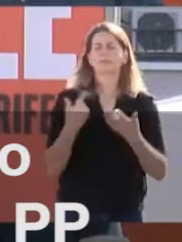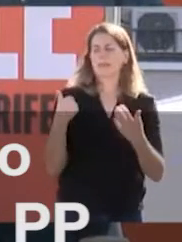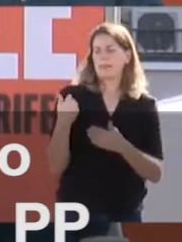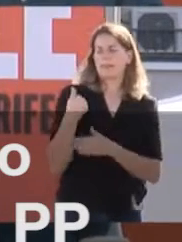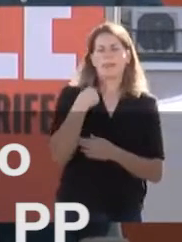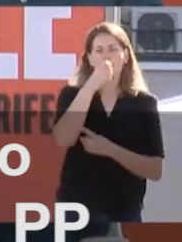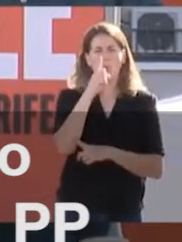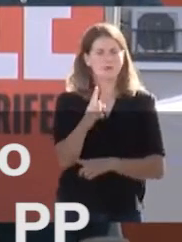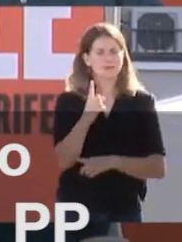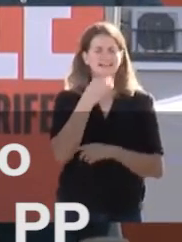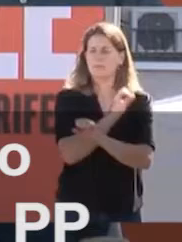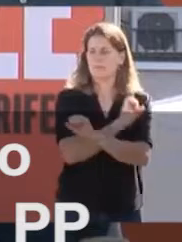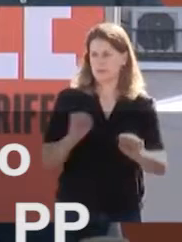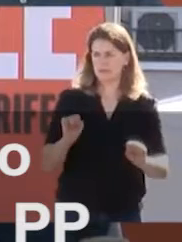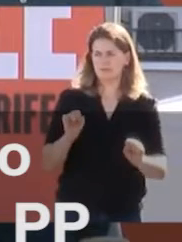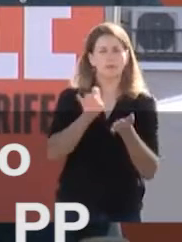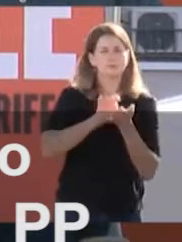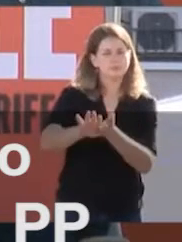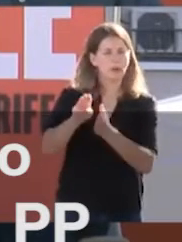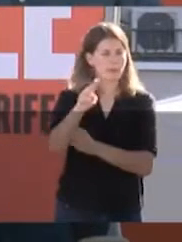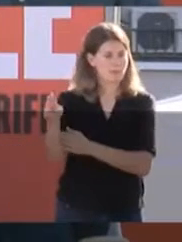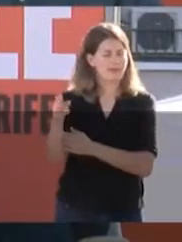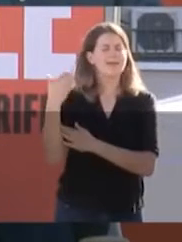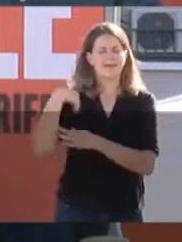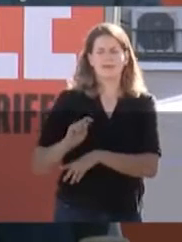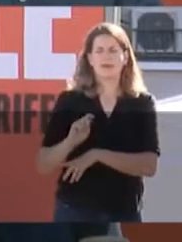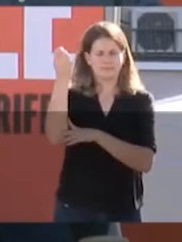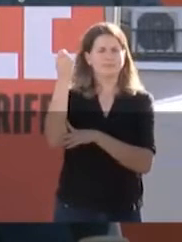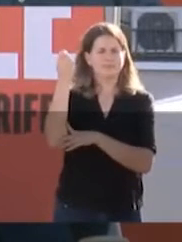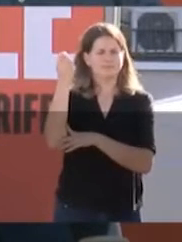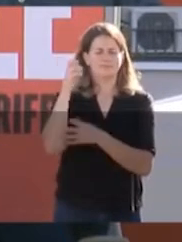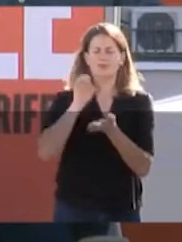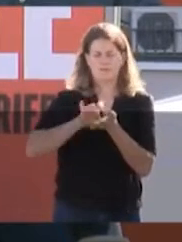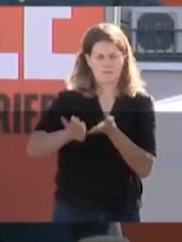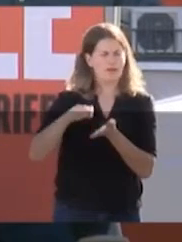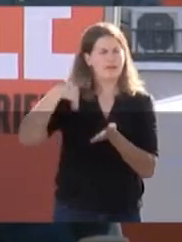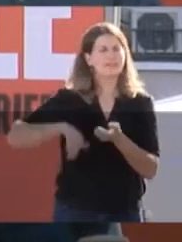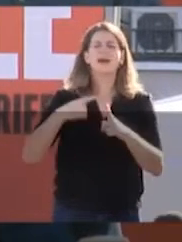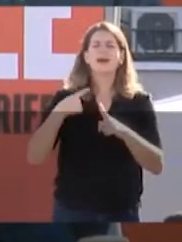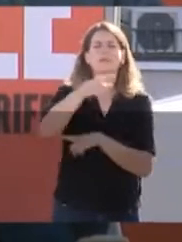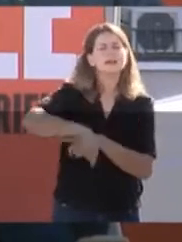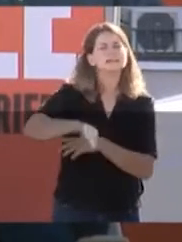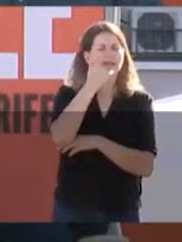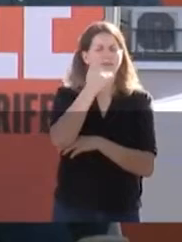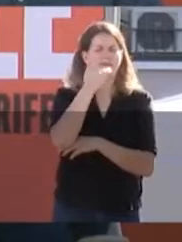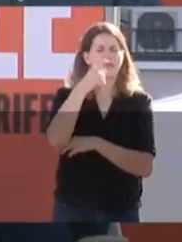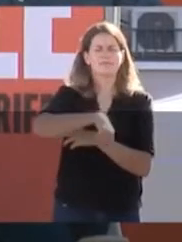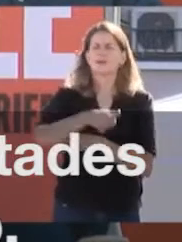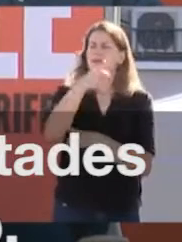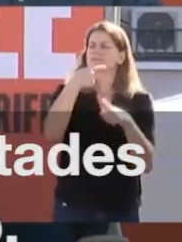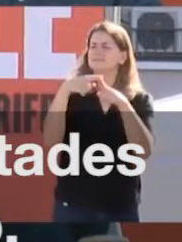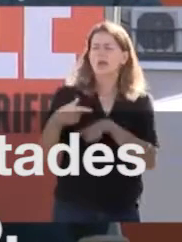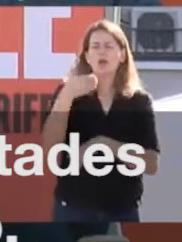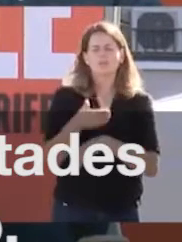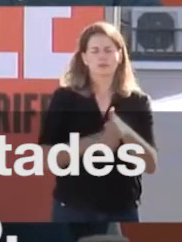més d'un any semblava impossible fer fora el Partit Popular i el vam fer fora perquè sabíem el que estava en joc,